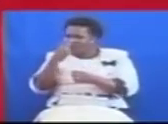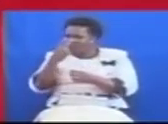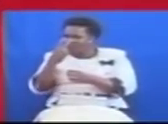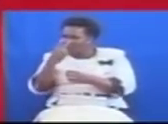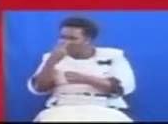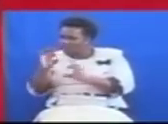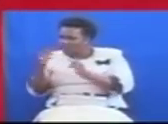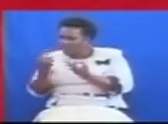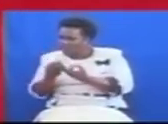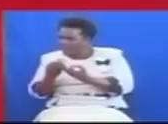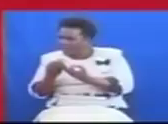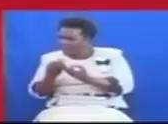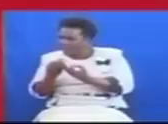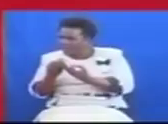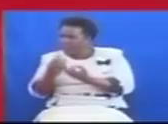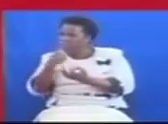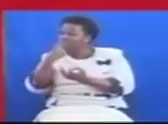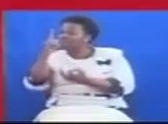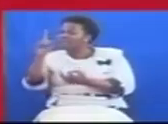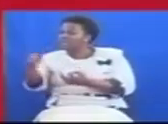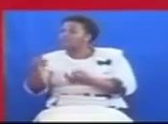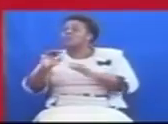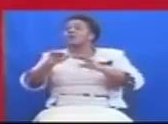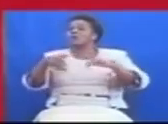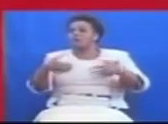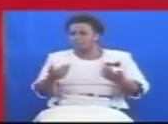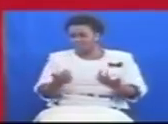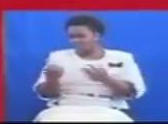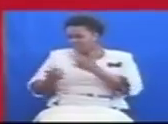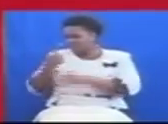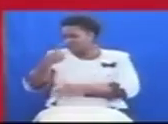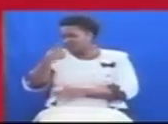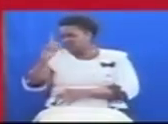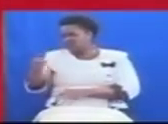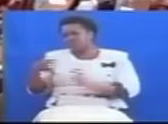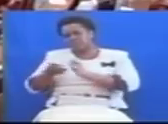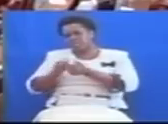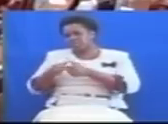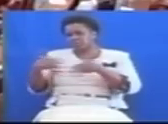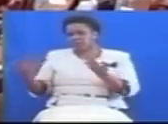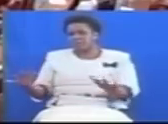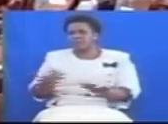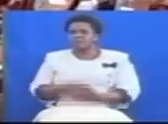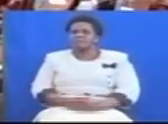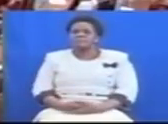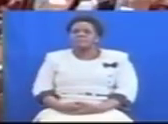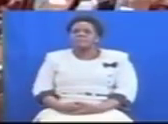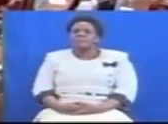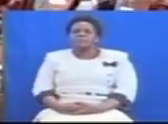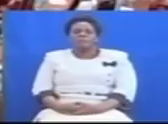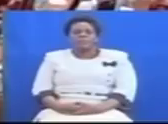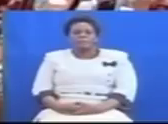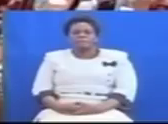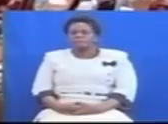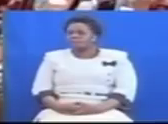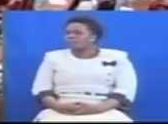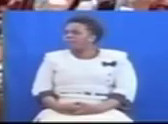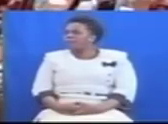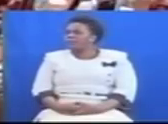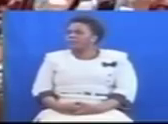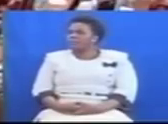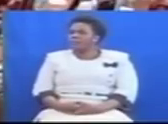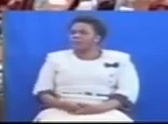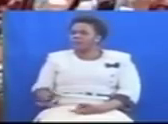kupata huduma ambayo ni kubwa kidogo kulingana na mgao wa fedha ambao unatolewa. Asante. Mheshimiwa Mariam Kisangi, swali